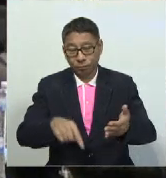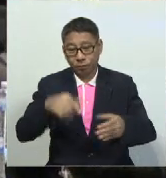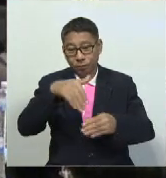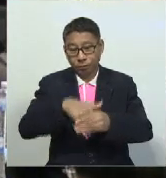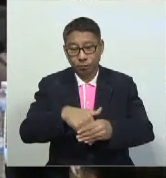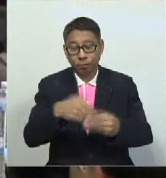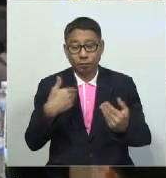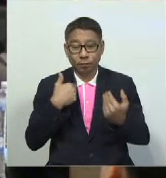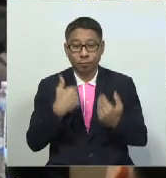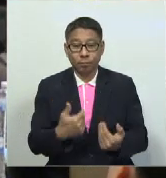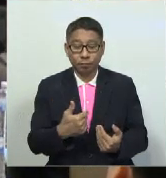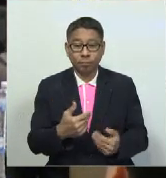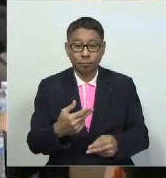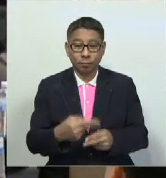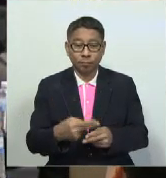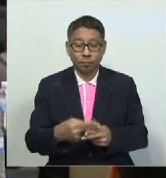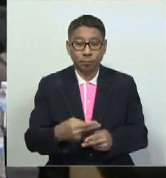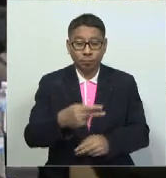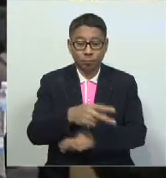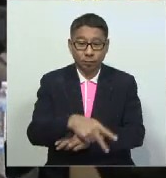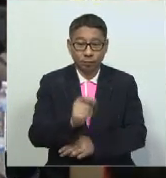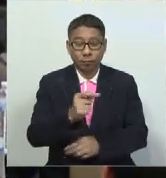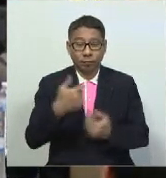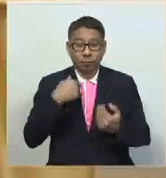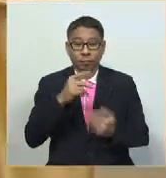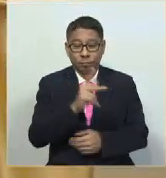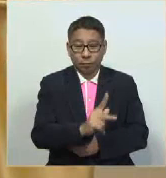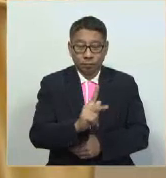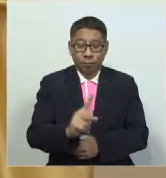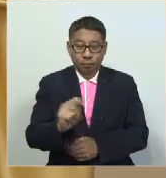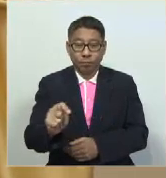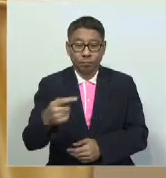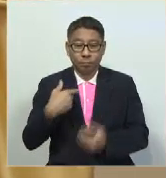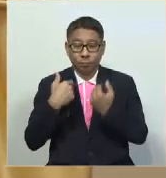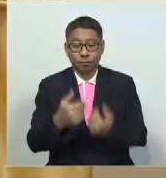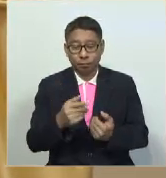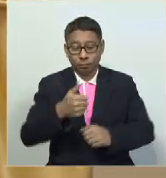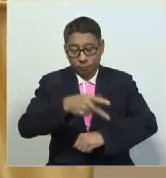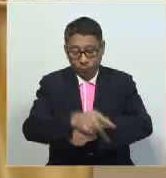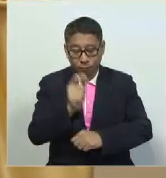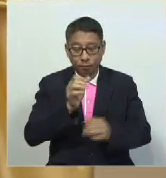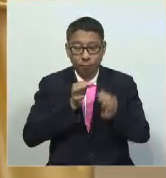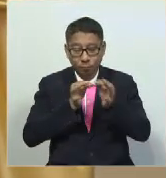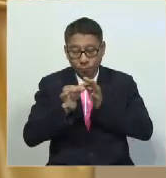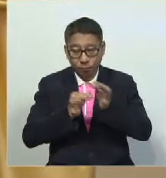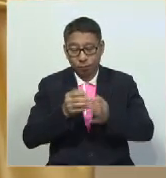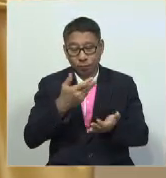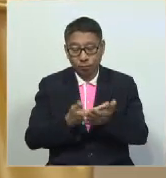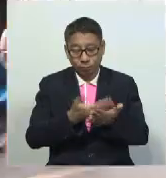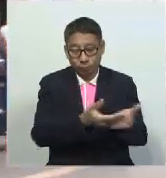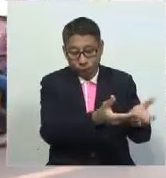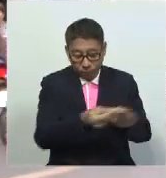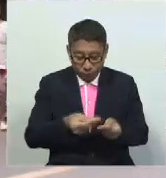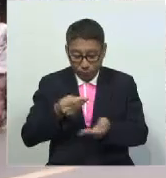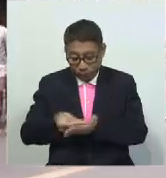นะครับทางด้านนายอิทธิพรบุญประคองประธานคณะกรรมการการเลือกตั้งหรือกกต.เป็นประธานการประชุมชี้แจงการจัดทำบัญชีรายรับรายจ่าย